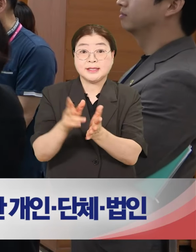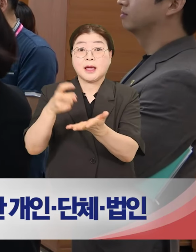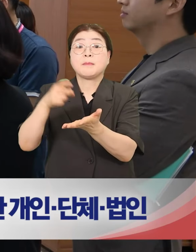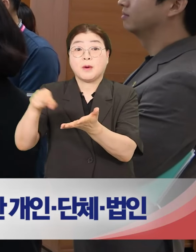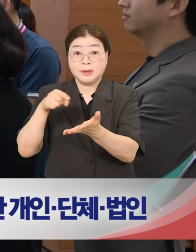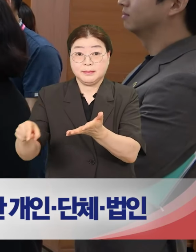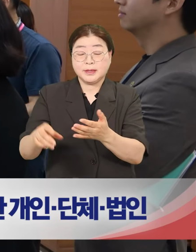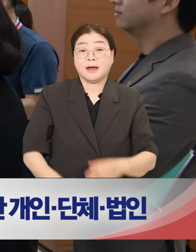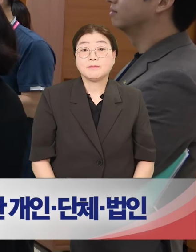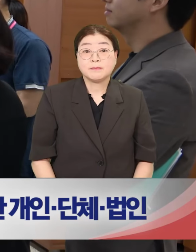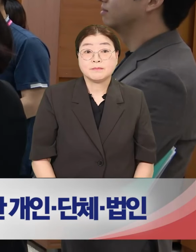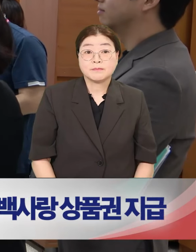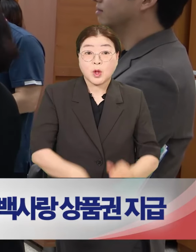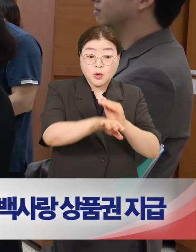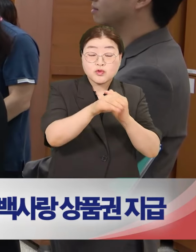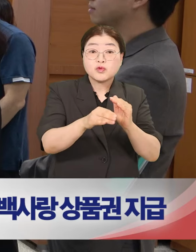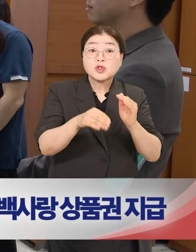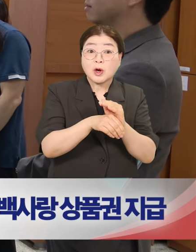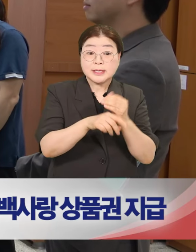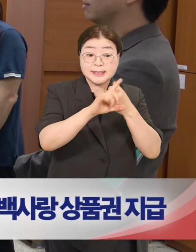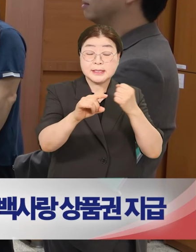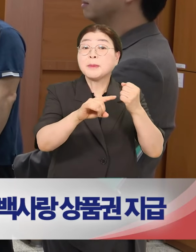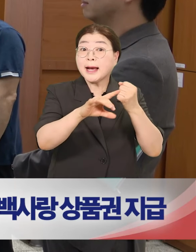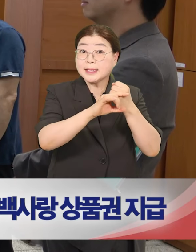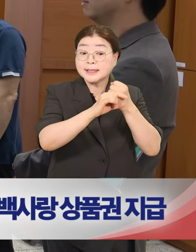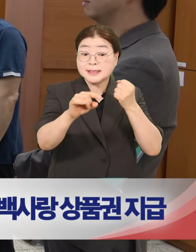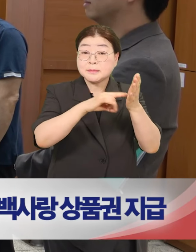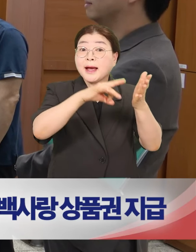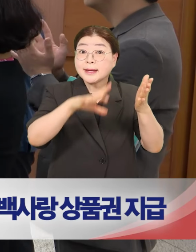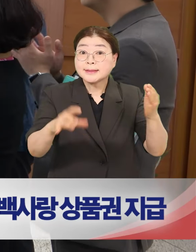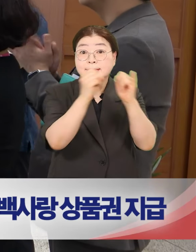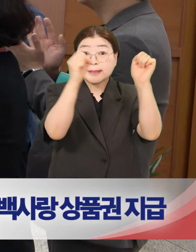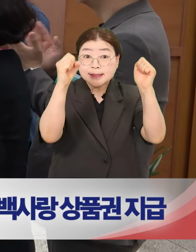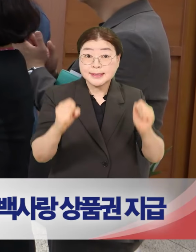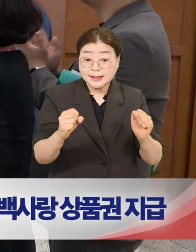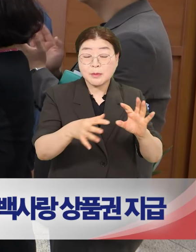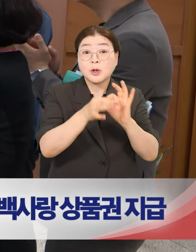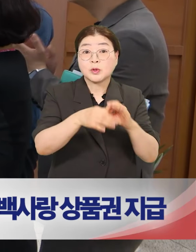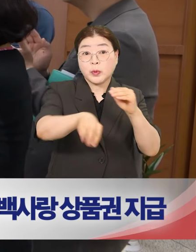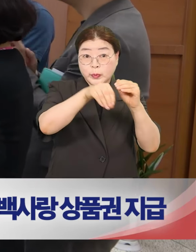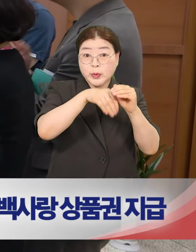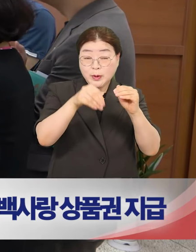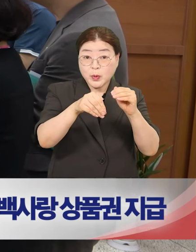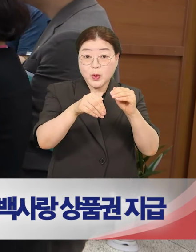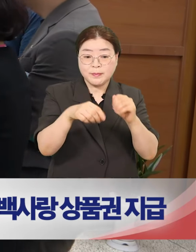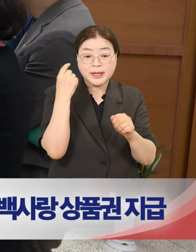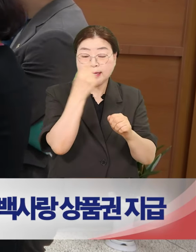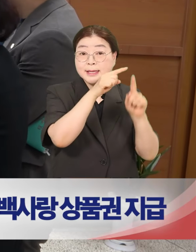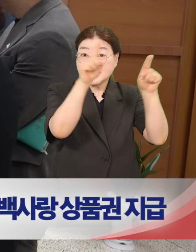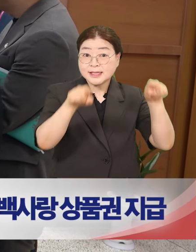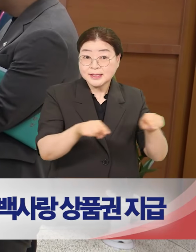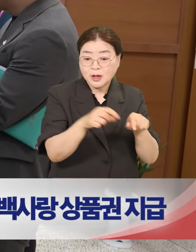개인, 단체, 법인입니다. 추첨은 지방세 정보 시스템을 통해 무작위로 선발되었고 성실